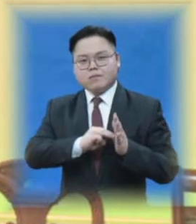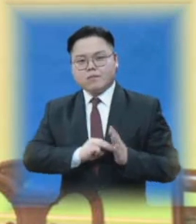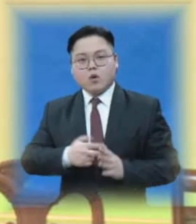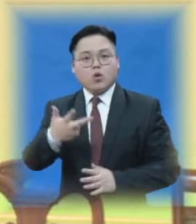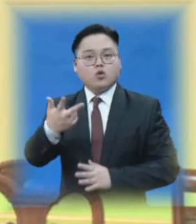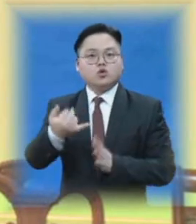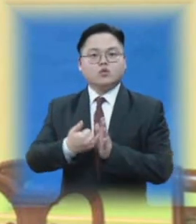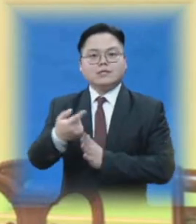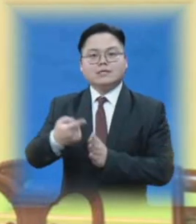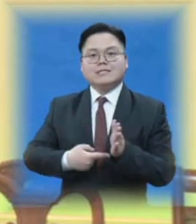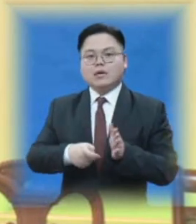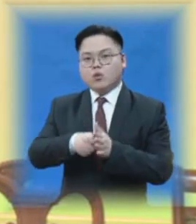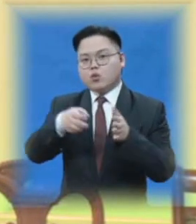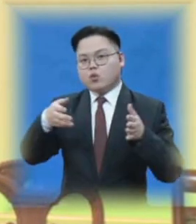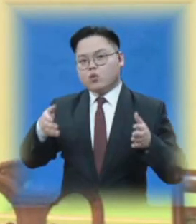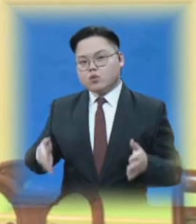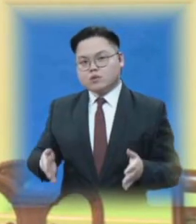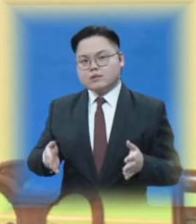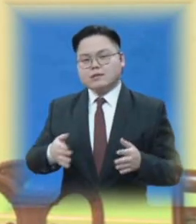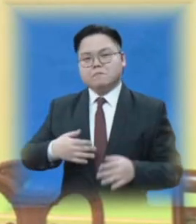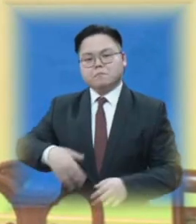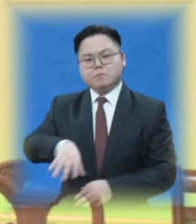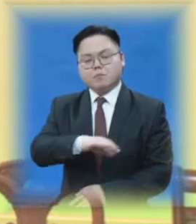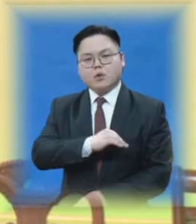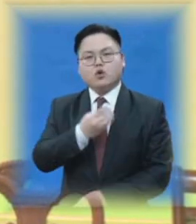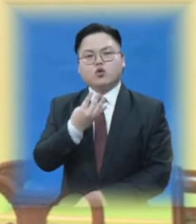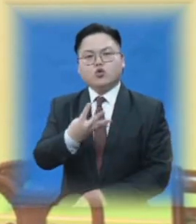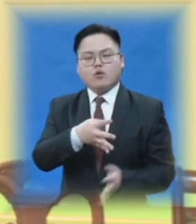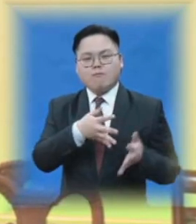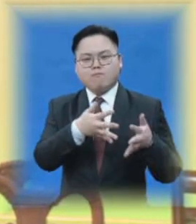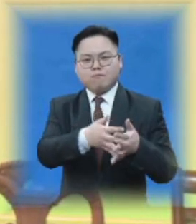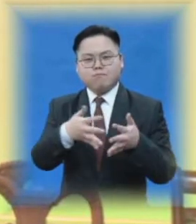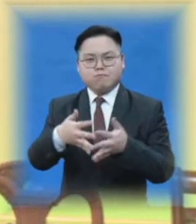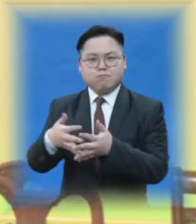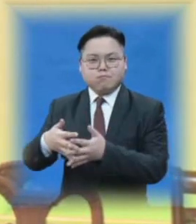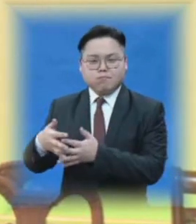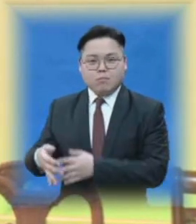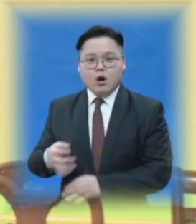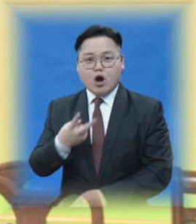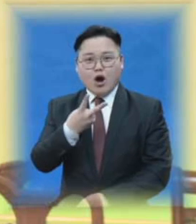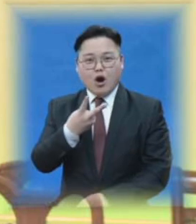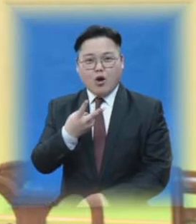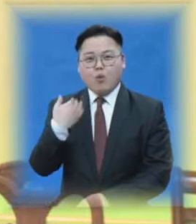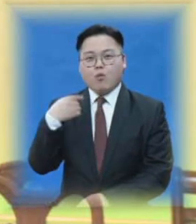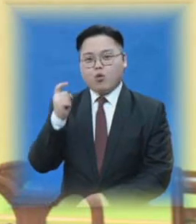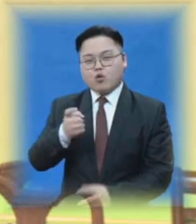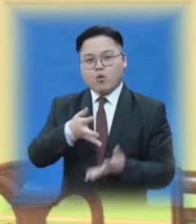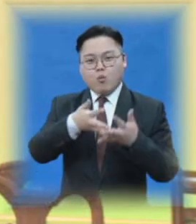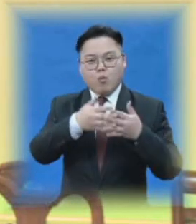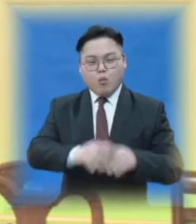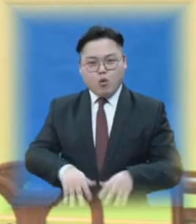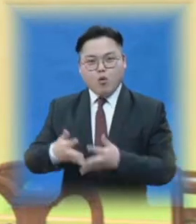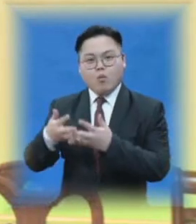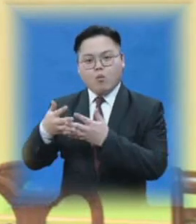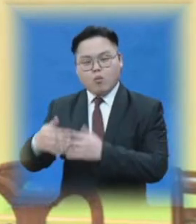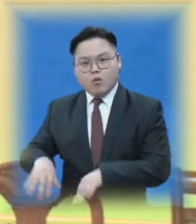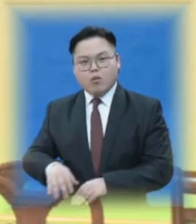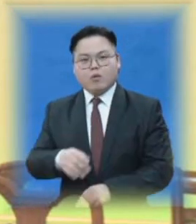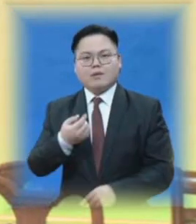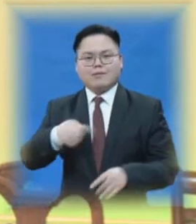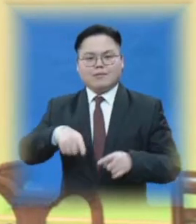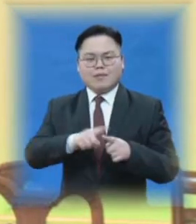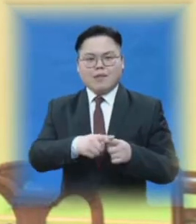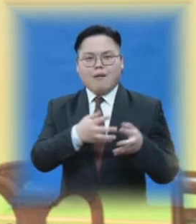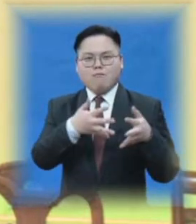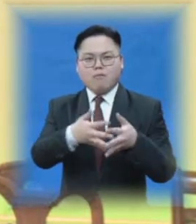зам үндсэндээ бид нар 4 болон 2 байш 2 болоод 100 айлыг барьж болоод 600 орчим